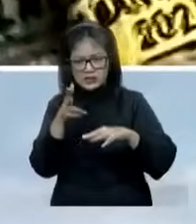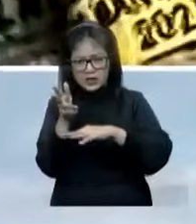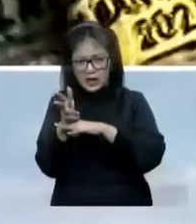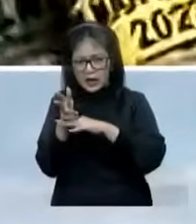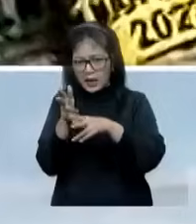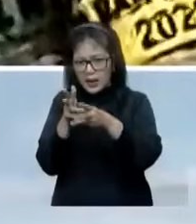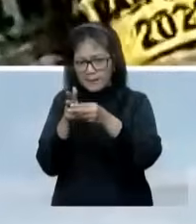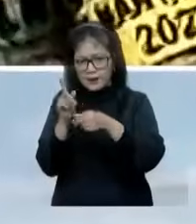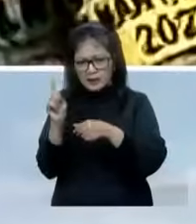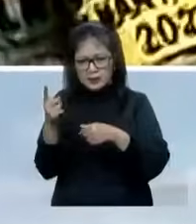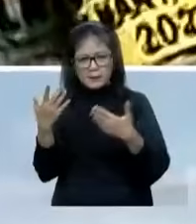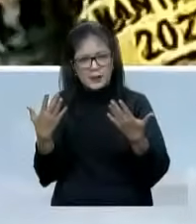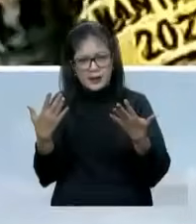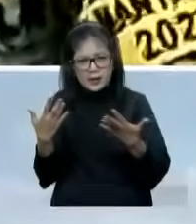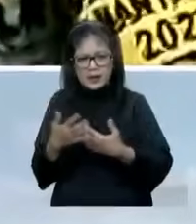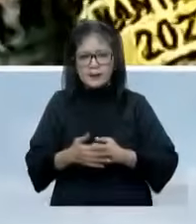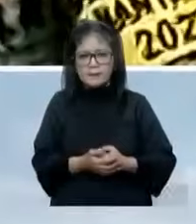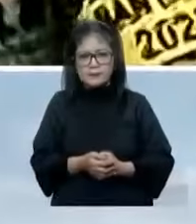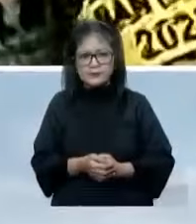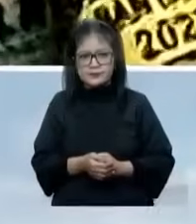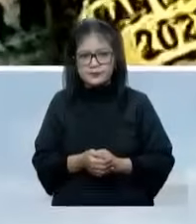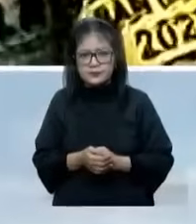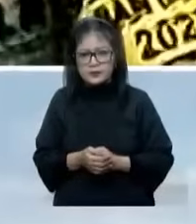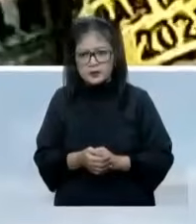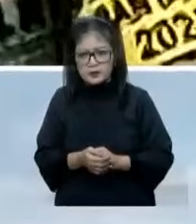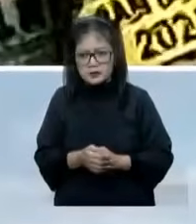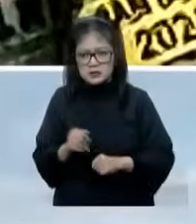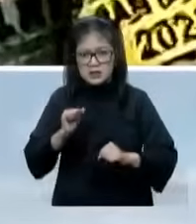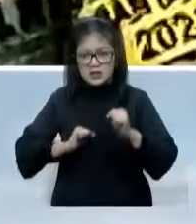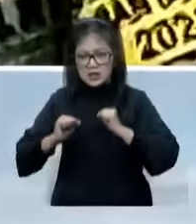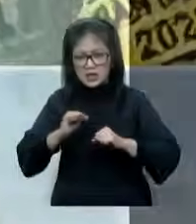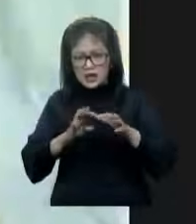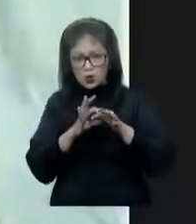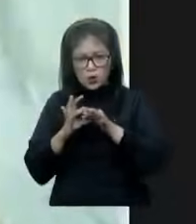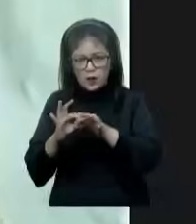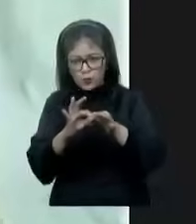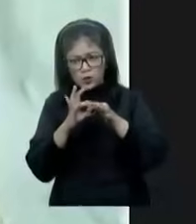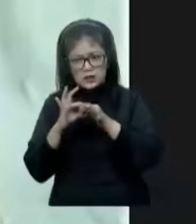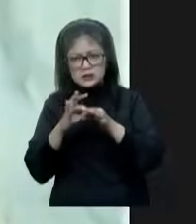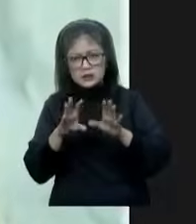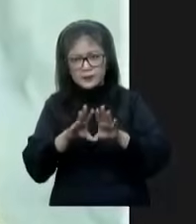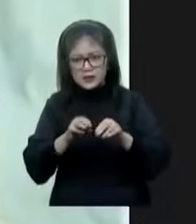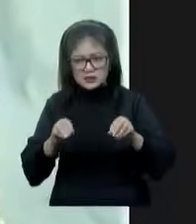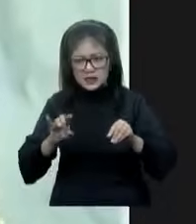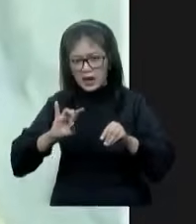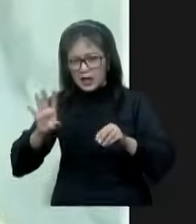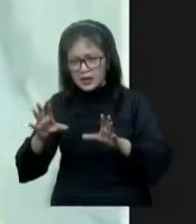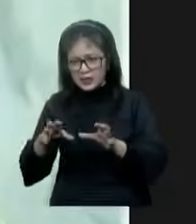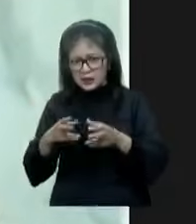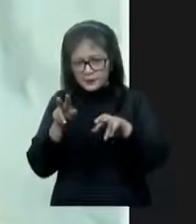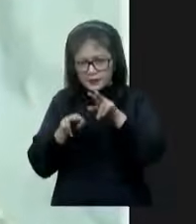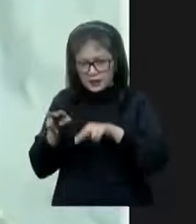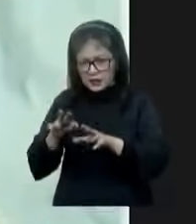saat ini eh karena ini merupakan kegiatan kolaborasi interprofesi antara penjidik dengan tim kedokteran